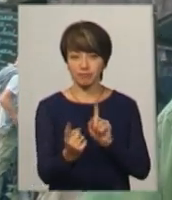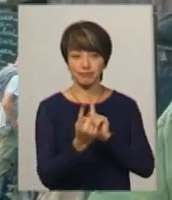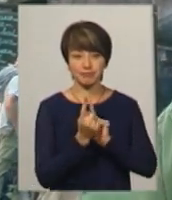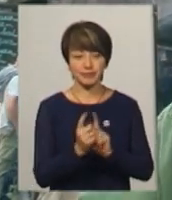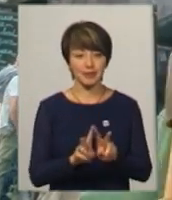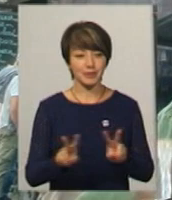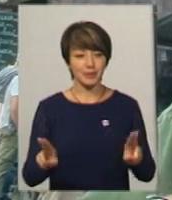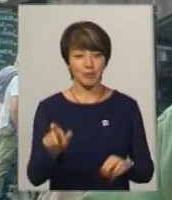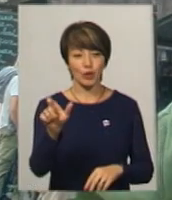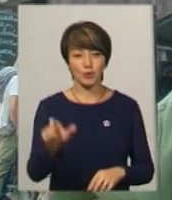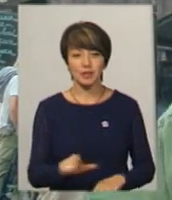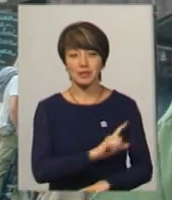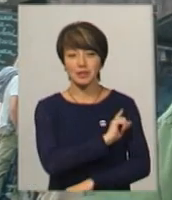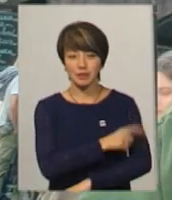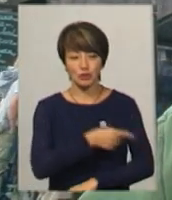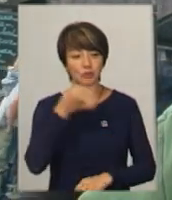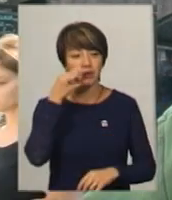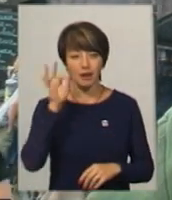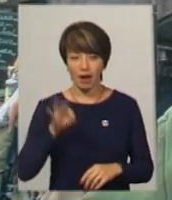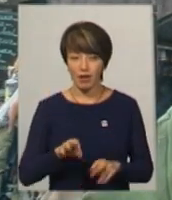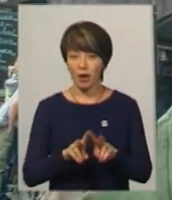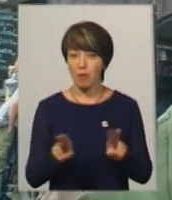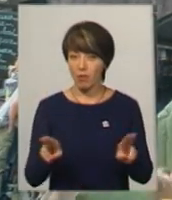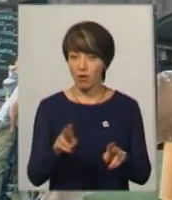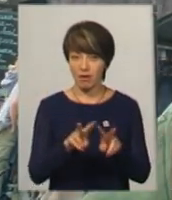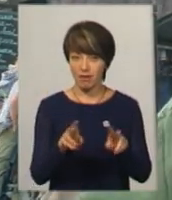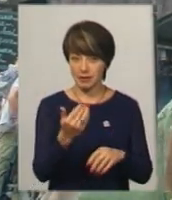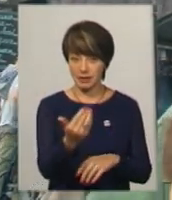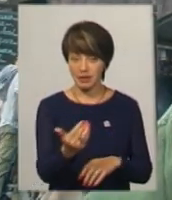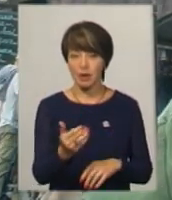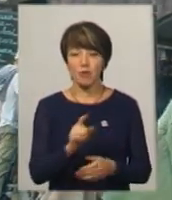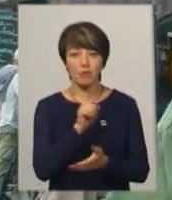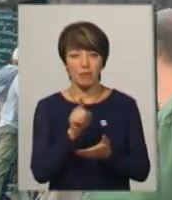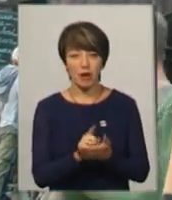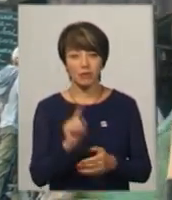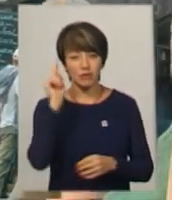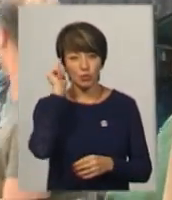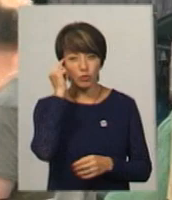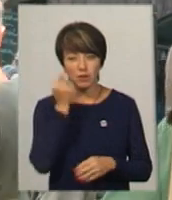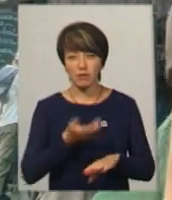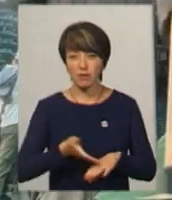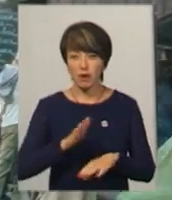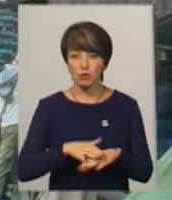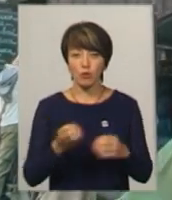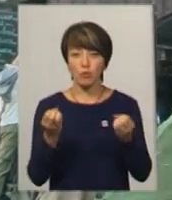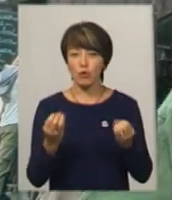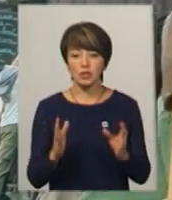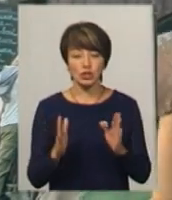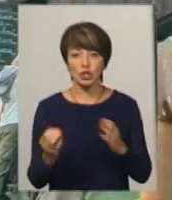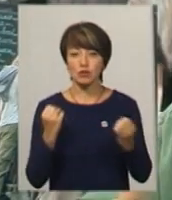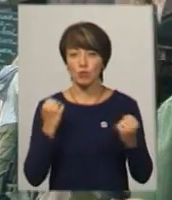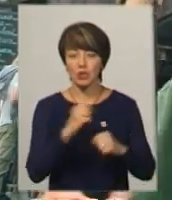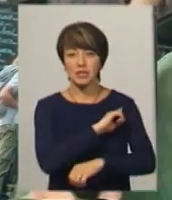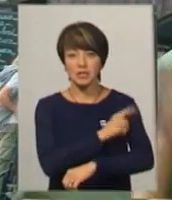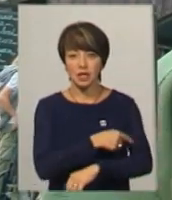людина з сильнішими навиками, або такими ж, як ти, і ти маєш дуже важко думати, дуже просто тут не лише спорт і сила,